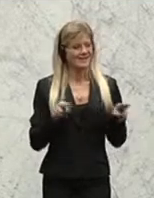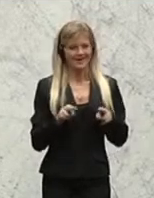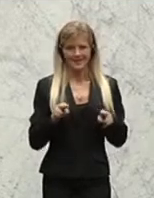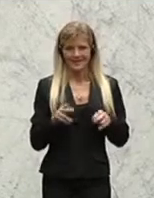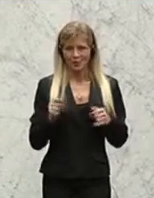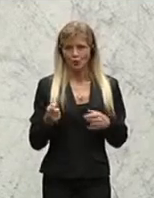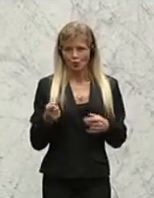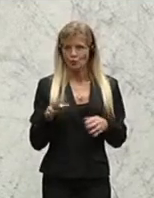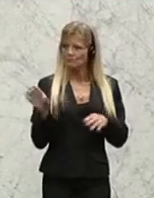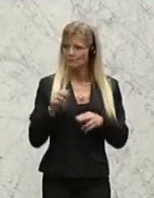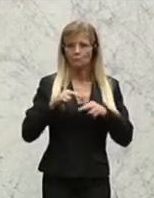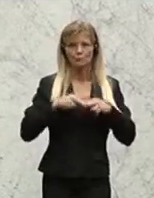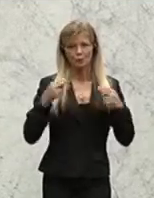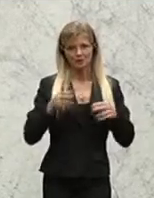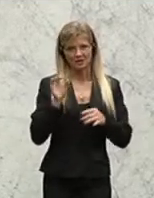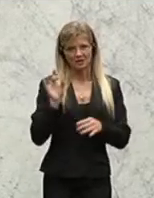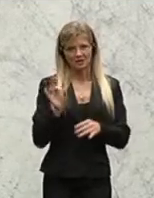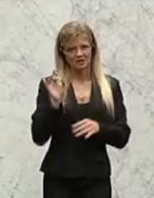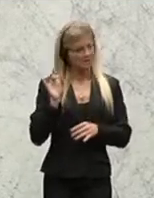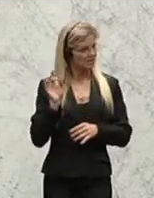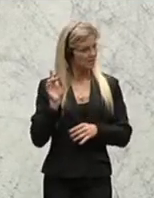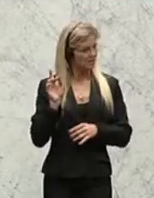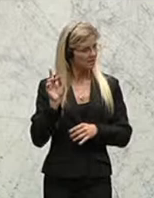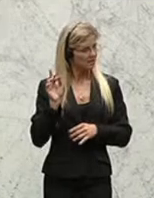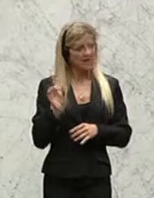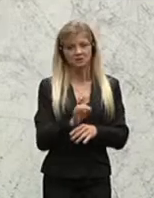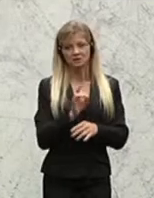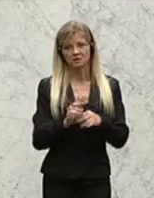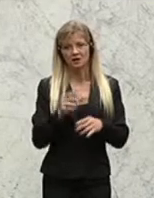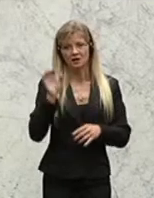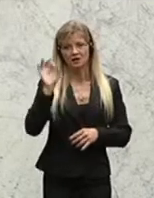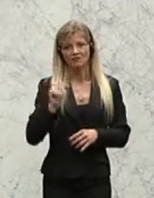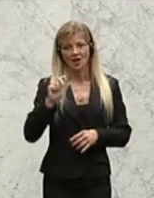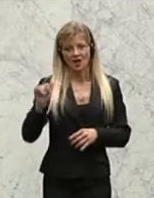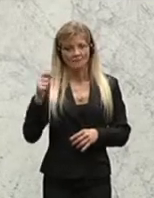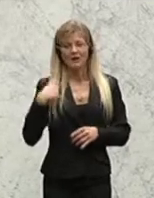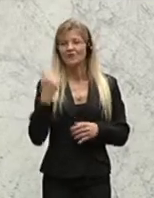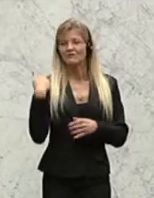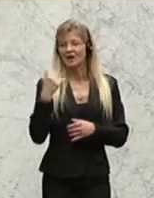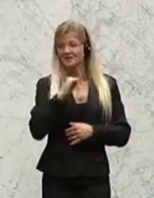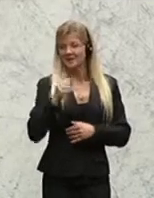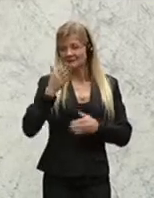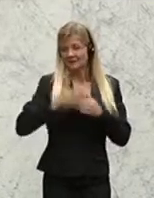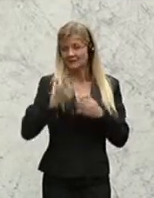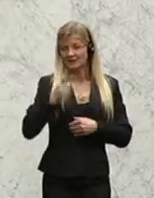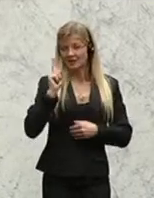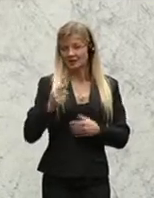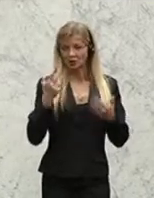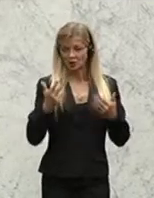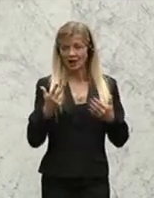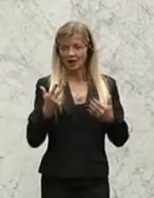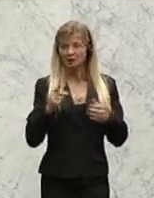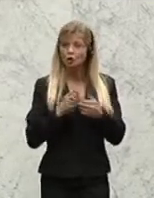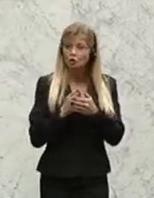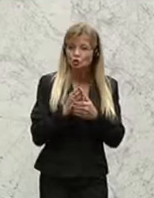unsere Republik seit Ende 2008 so durch die Finanz- und Wirtschaftskrise geführt, dass Österreich